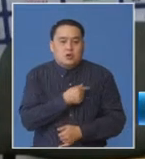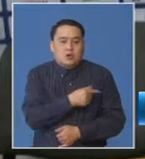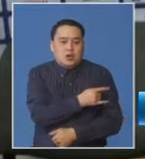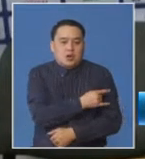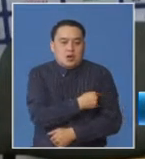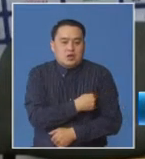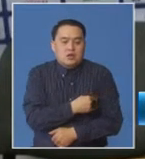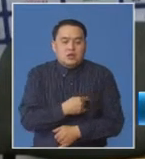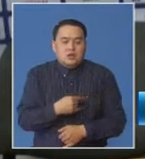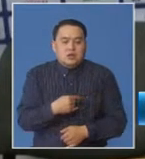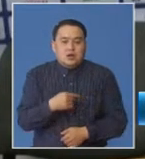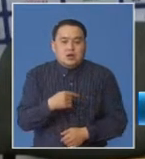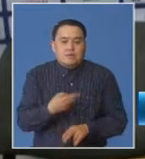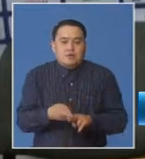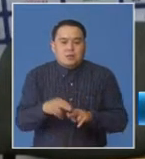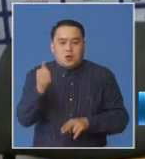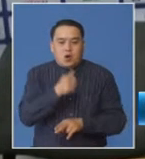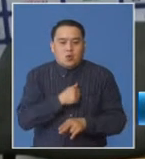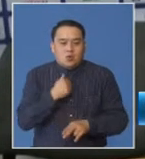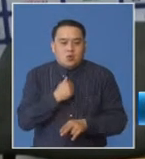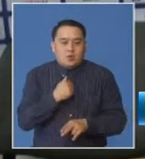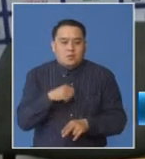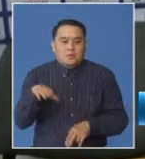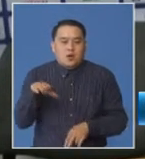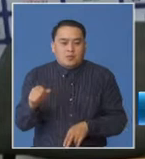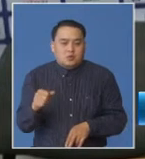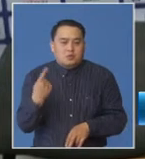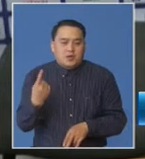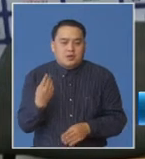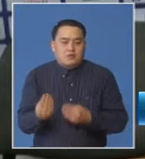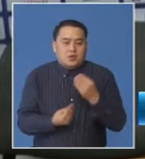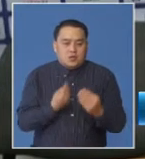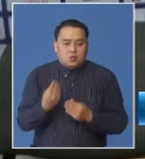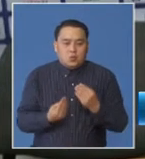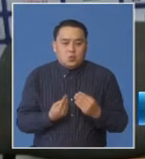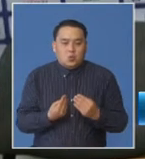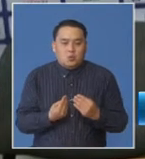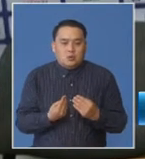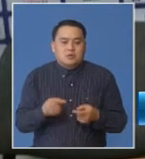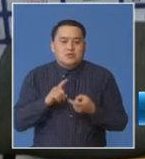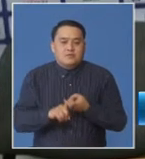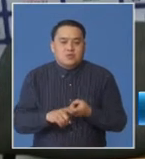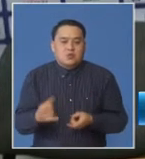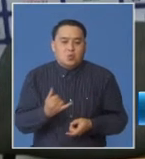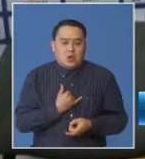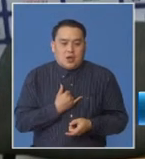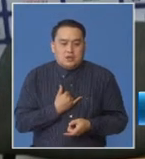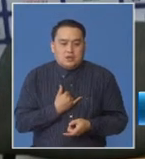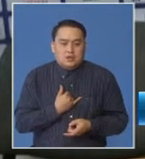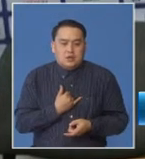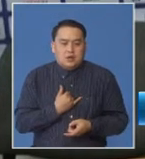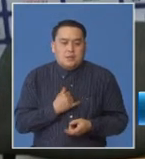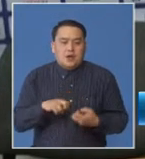туре за Кайсар. Поэтому в этом году пришлось ему пропустить первый тур. И в связи с этим у нас, честно говоря,